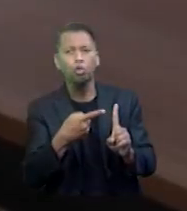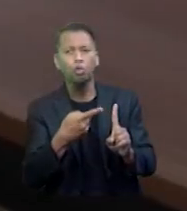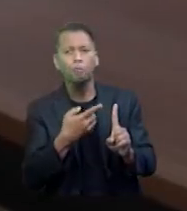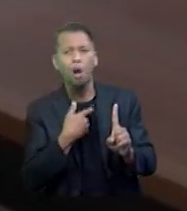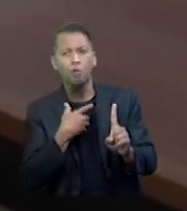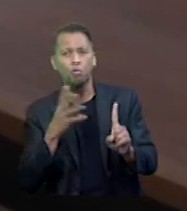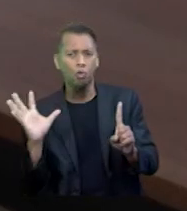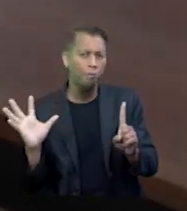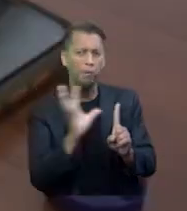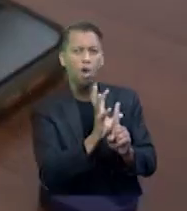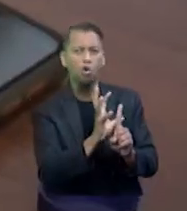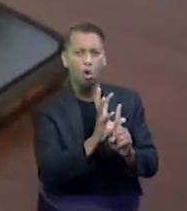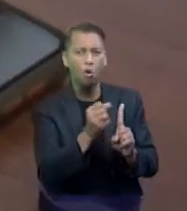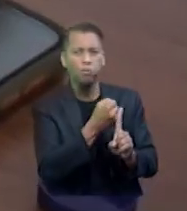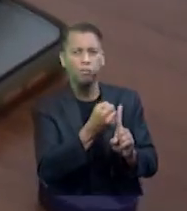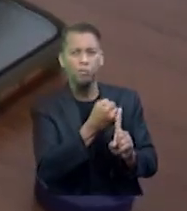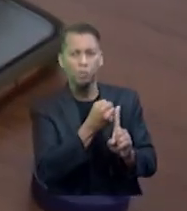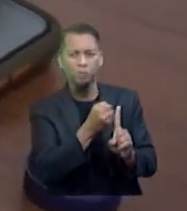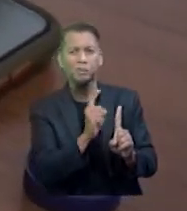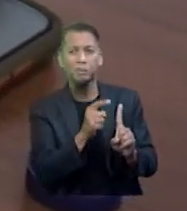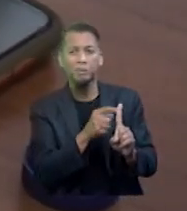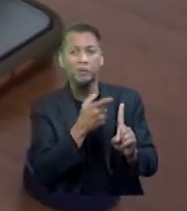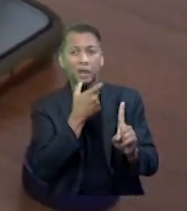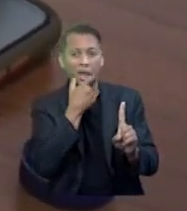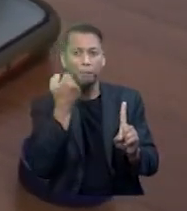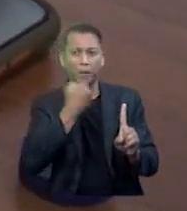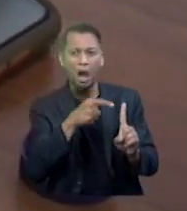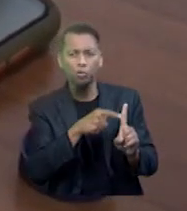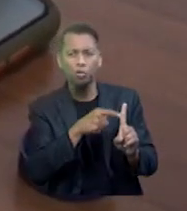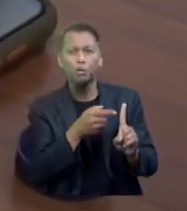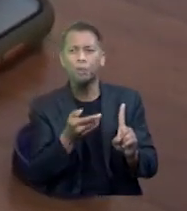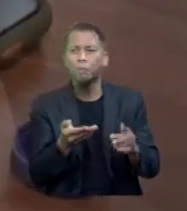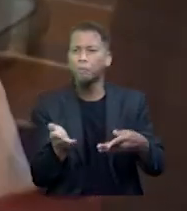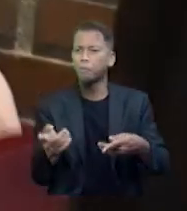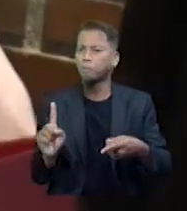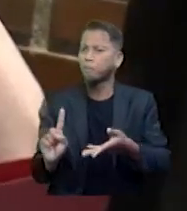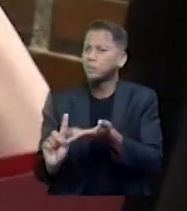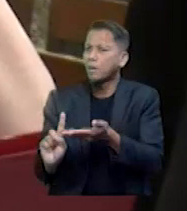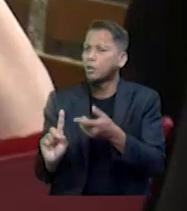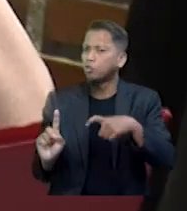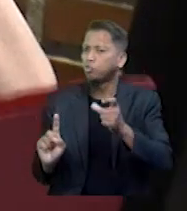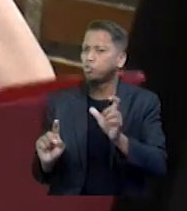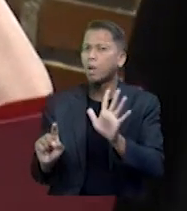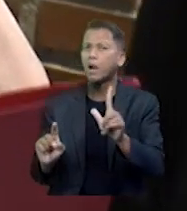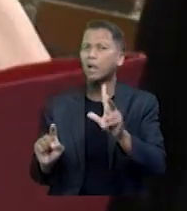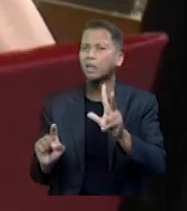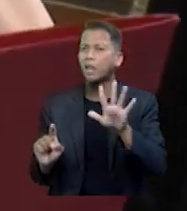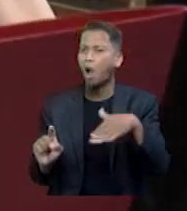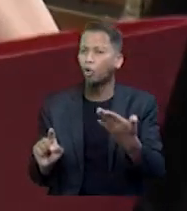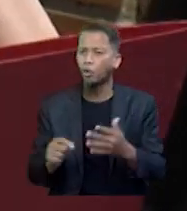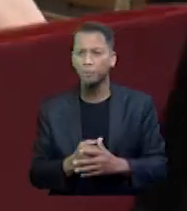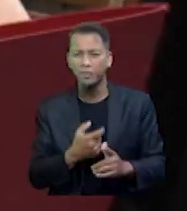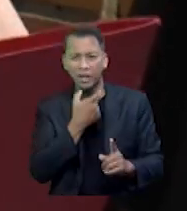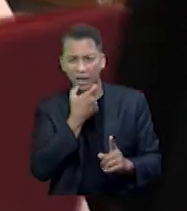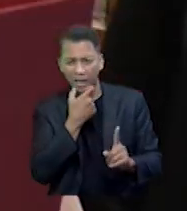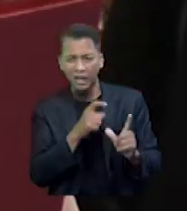cucunya yang berusia 8 tahun. Nenek SI sengaja datang ke Jakarta dan bermaksud menemui Presiden Jokowi untuk mencari